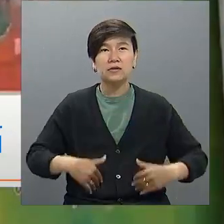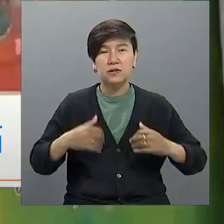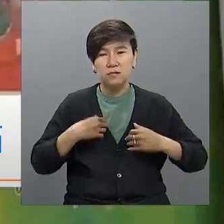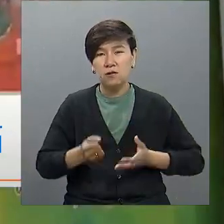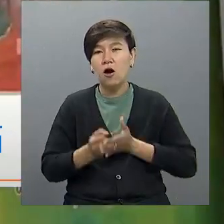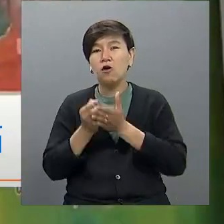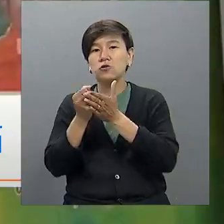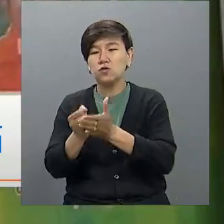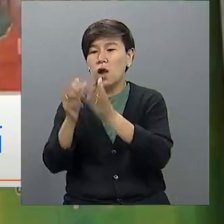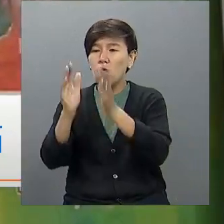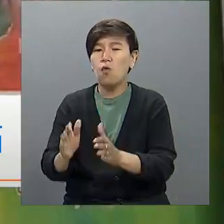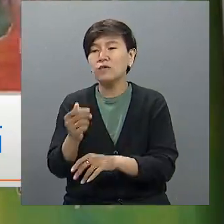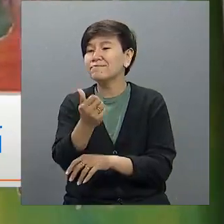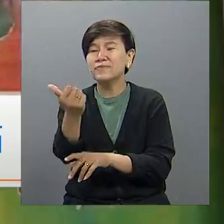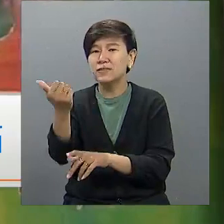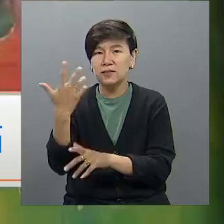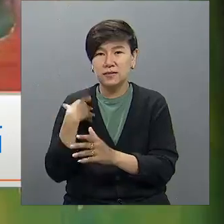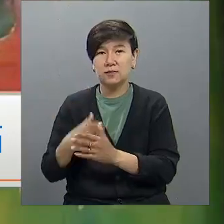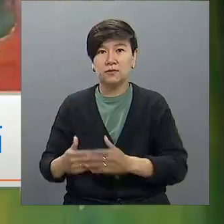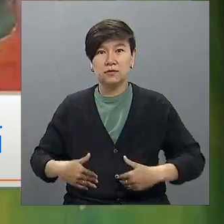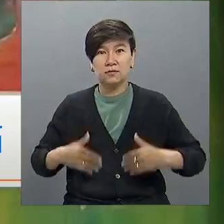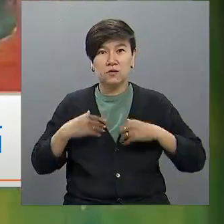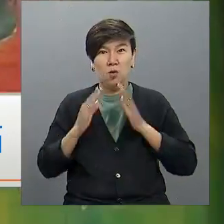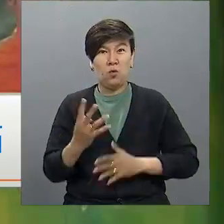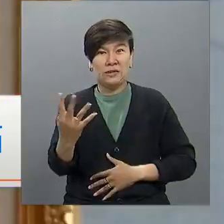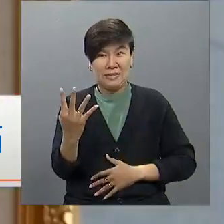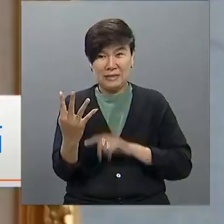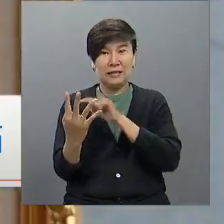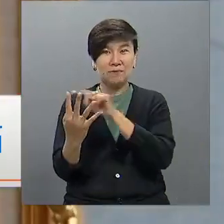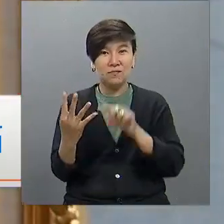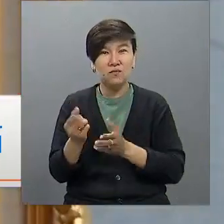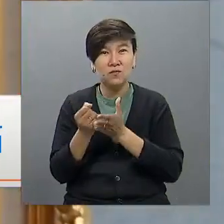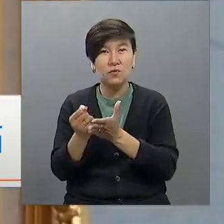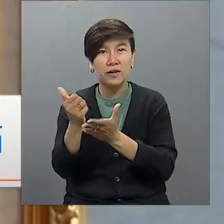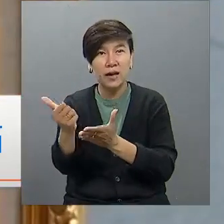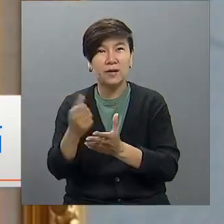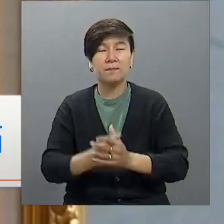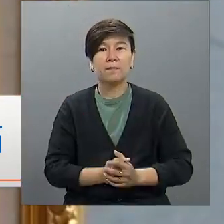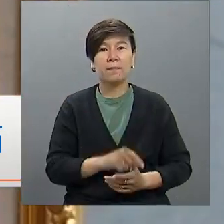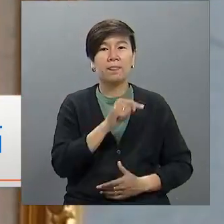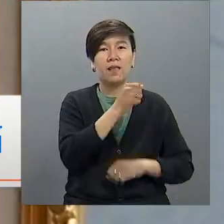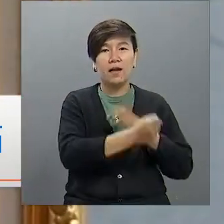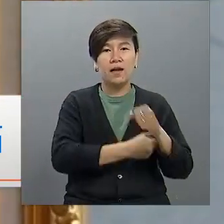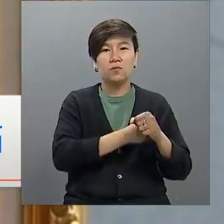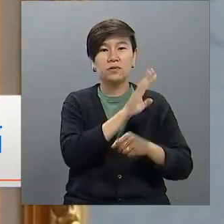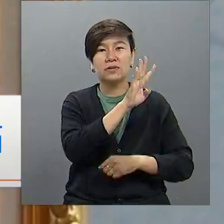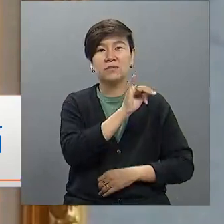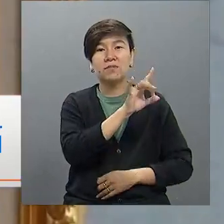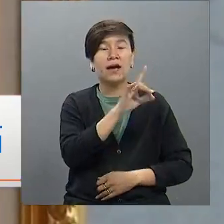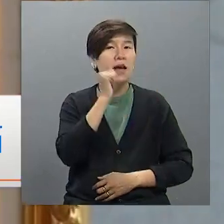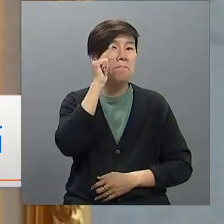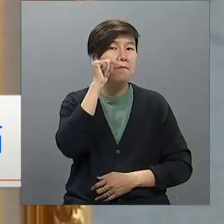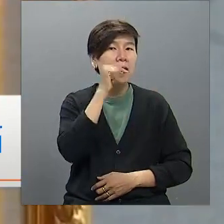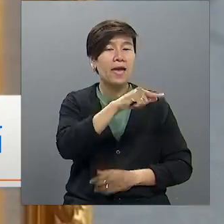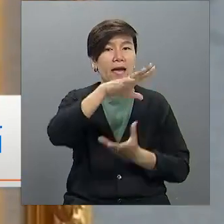ลอื่นได้ถึง4ชีวิตด้วยกันนะคะนางสาวเนตรนภาบำรุงผลอายุ48ปีผู้เป็นมารดานี่นะคะก็บอกว่าเด็กช